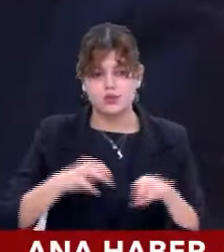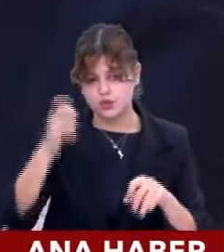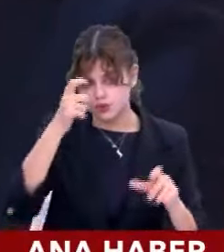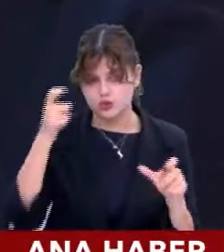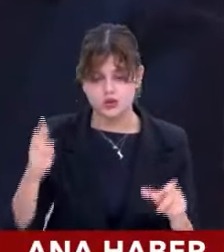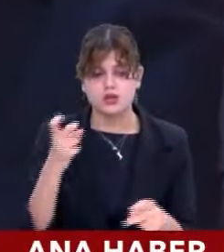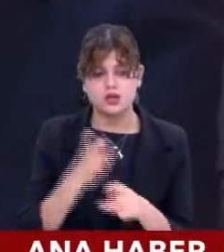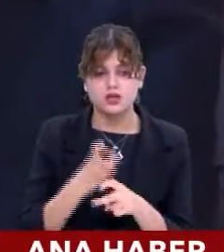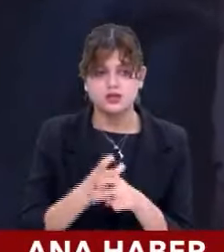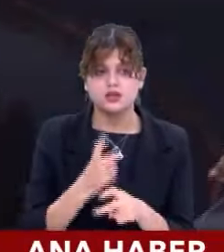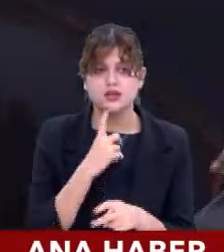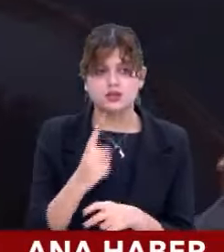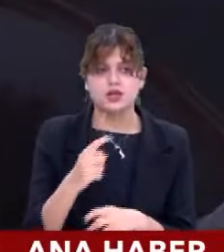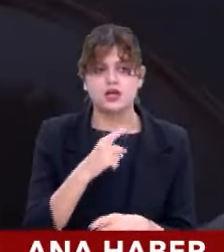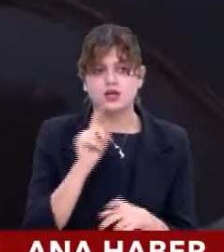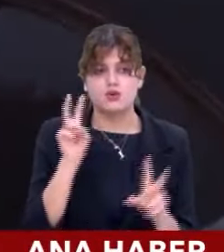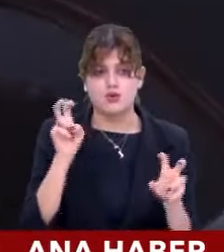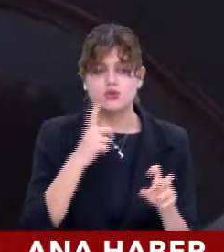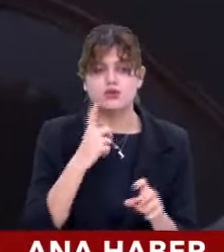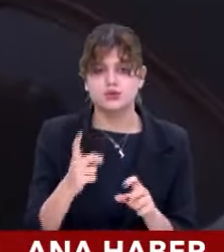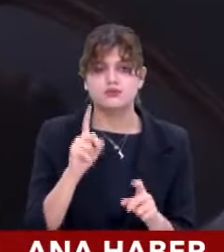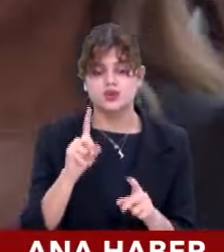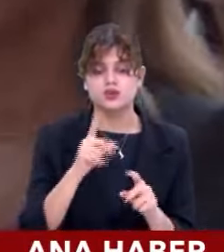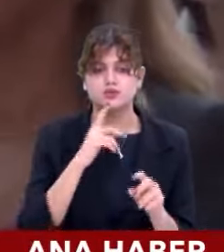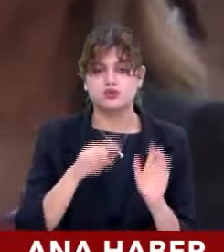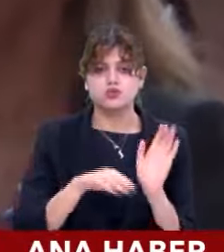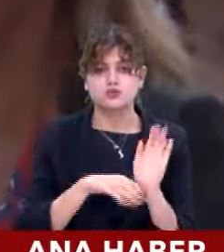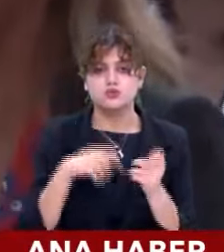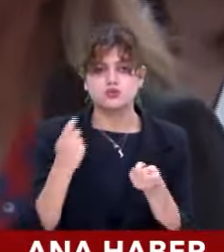Türkiye'nin risk Primi ve cari açık gibi konularla ilgili bir sunum da gerçekleştirdi